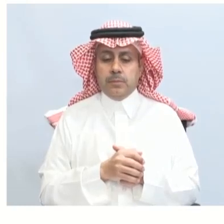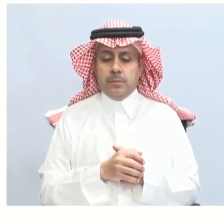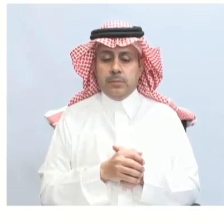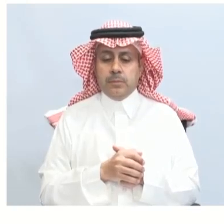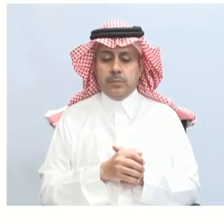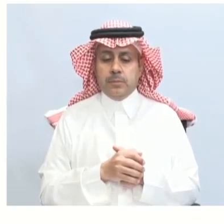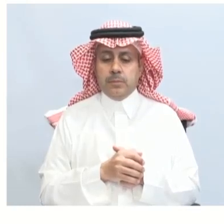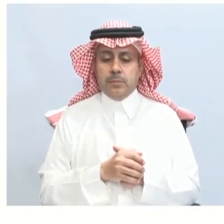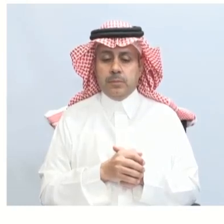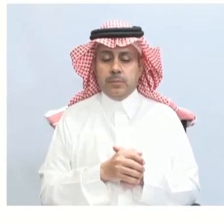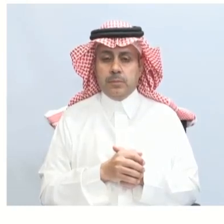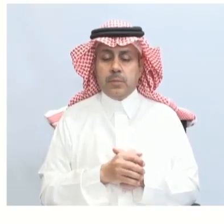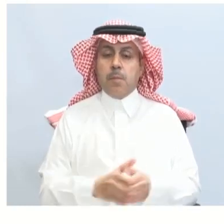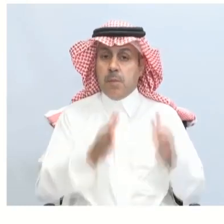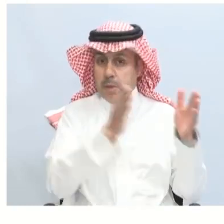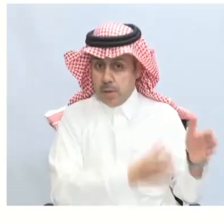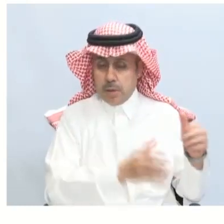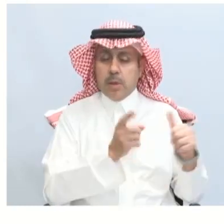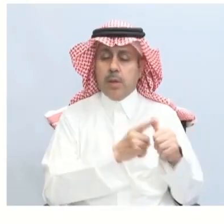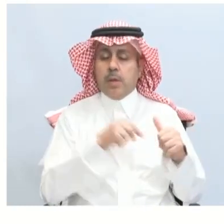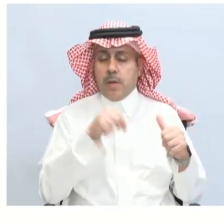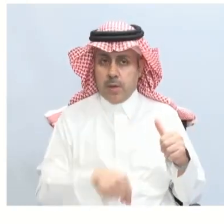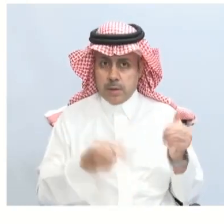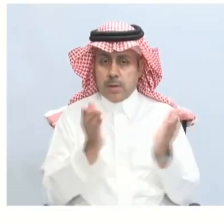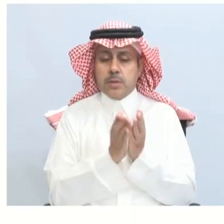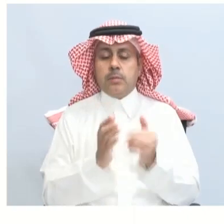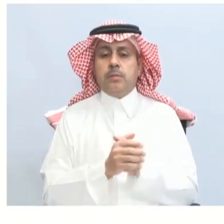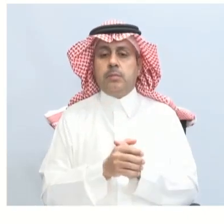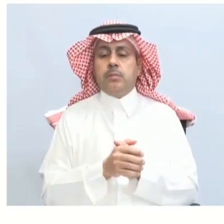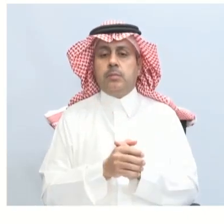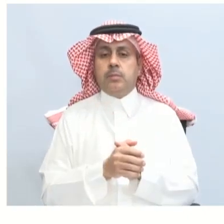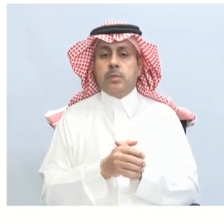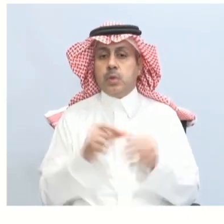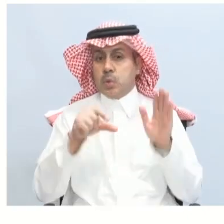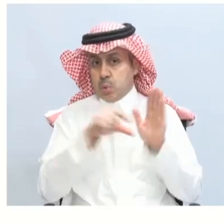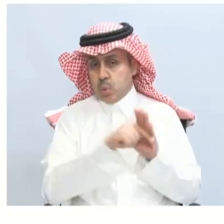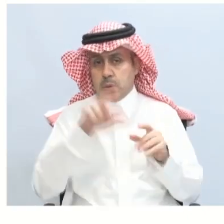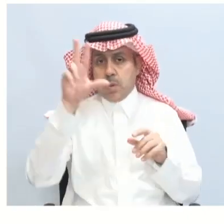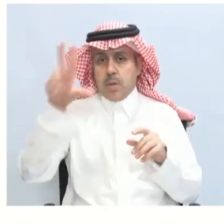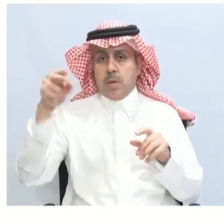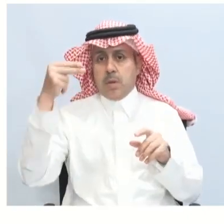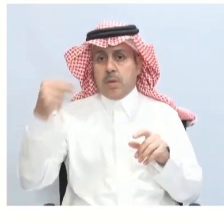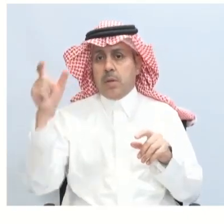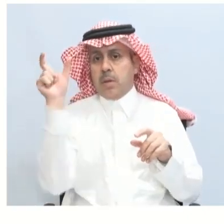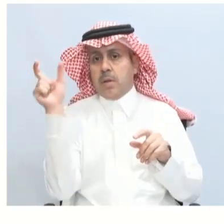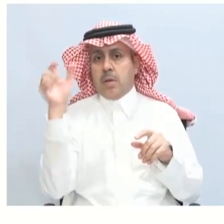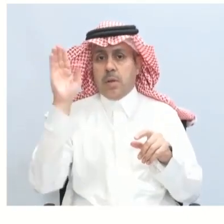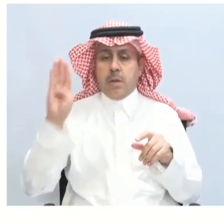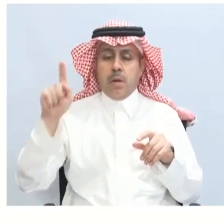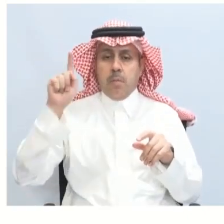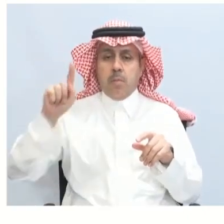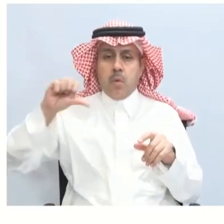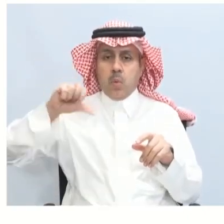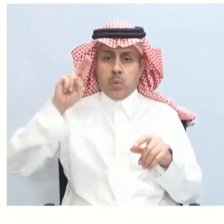للمؤمنين بعد ذلك ننطلق في درسنا الجديد الوحده الثانيه سوره العنكبوت الدرس الثامن تفسير الايات من الايه